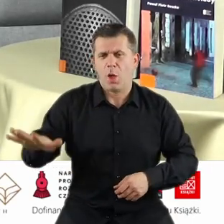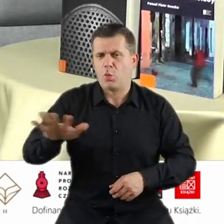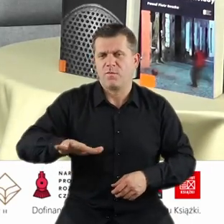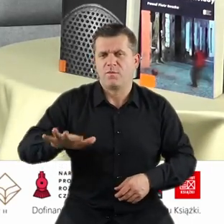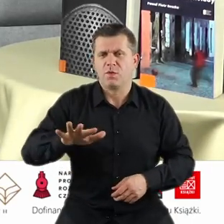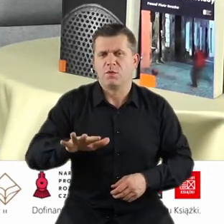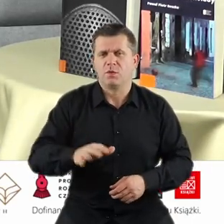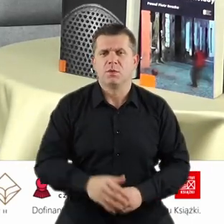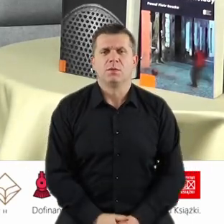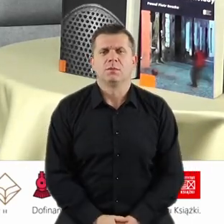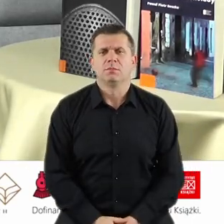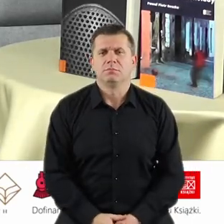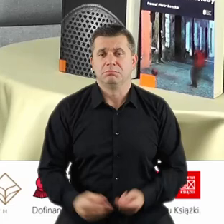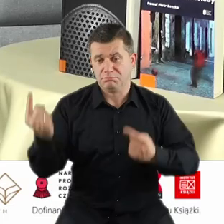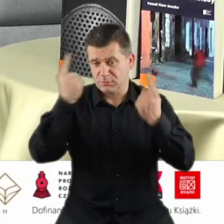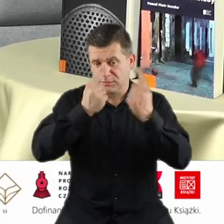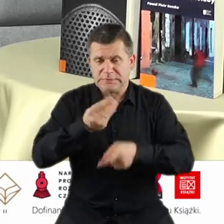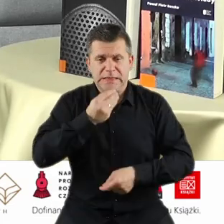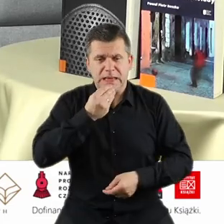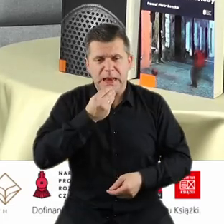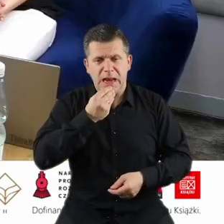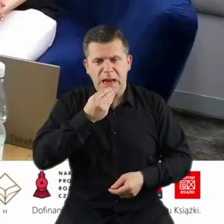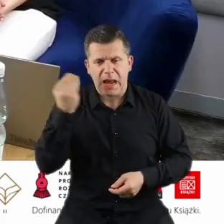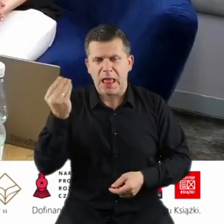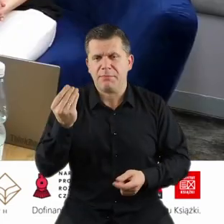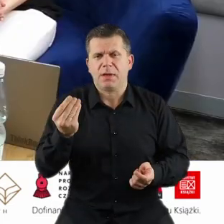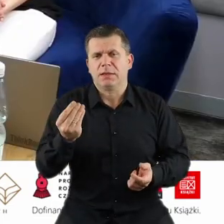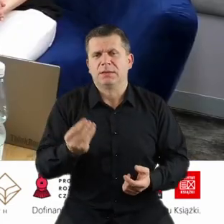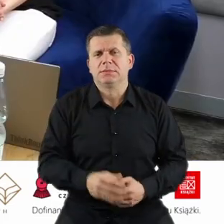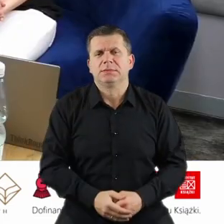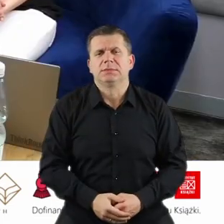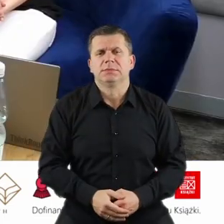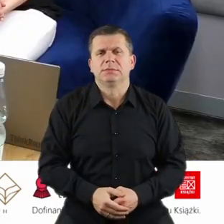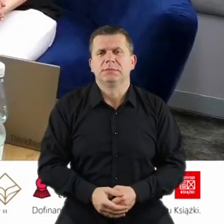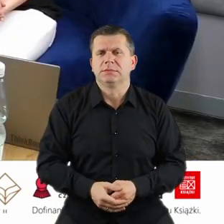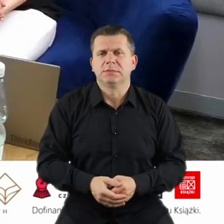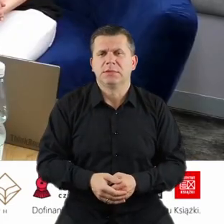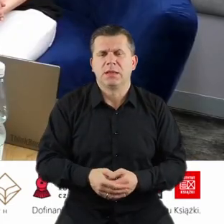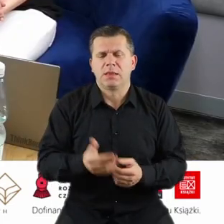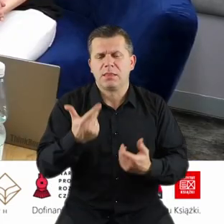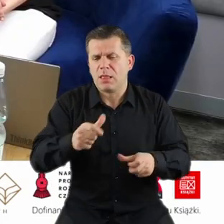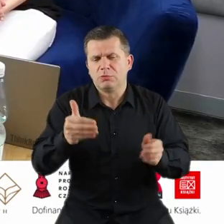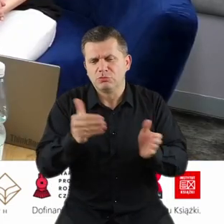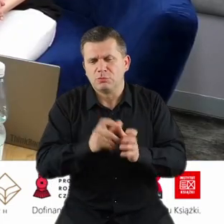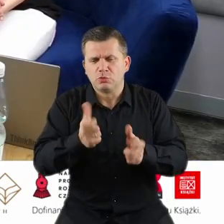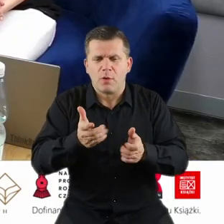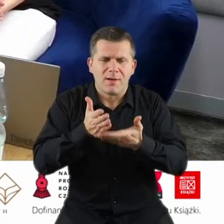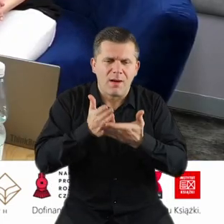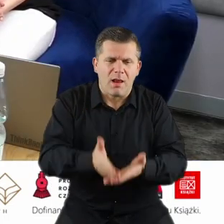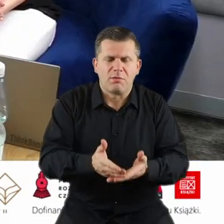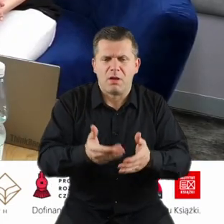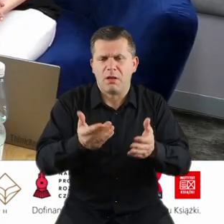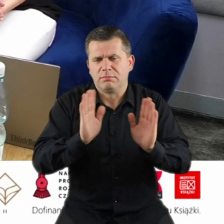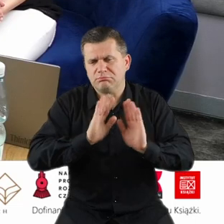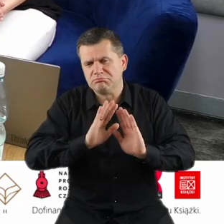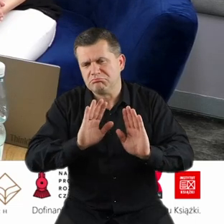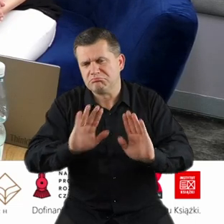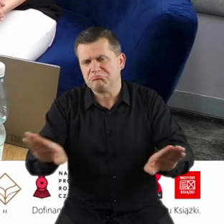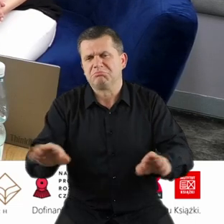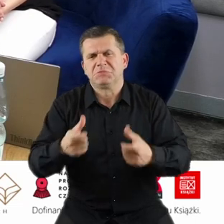uważa, że tak jakby uważało, że lepiej nic nie trzeba było ratować, prawda,